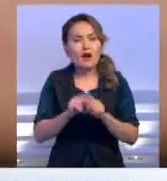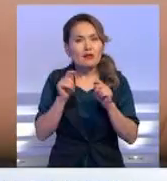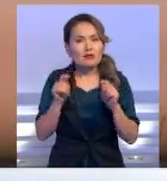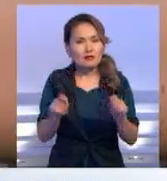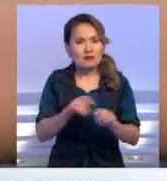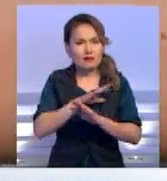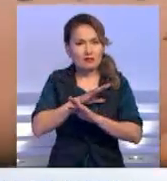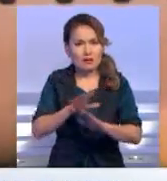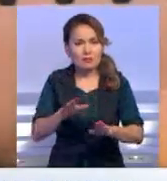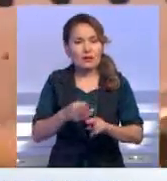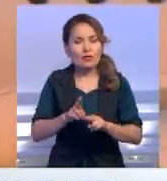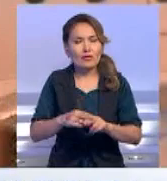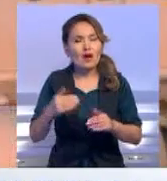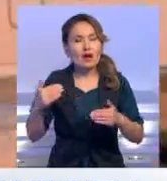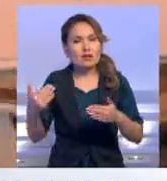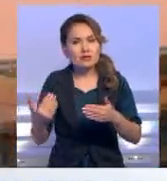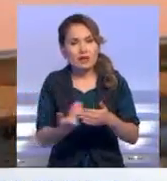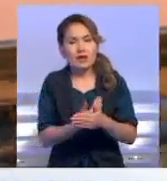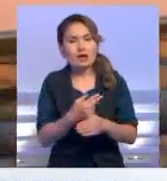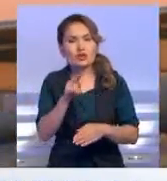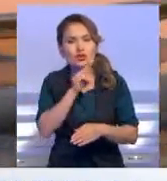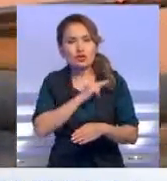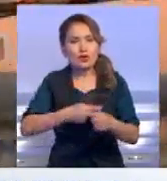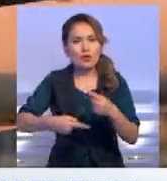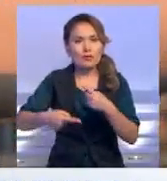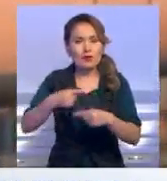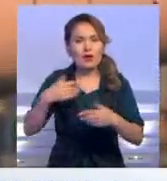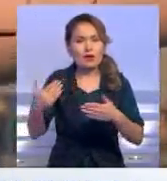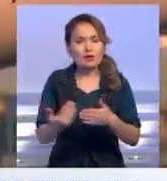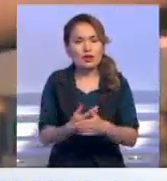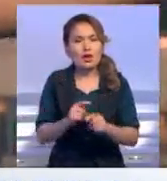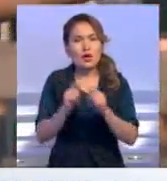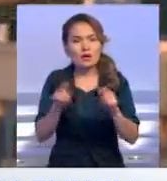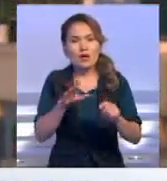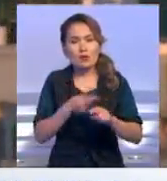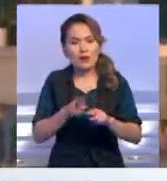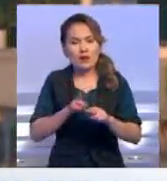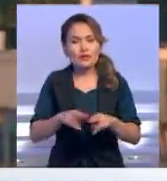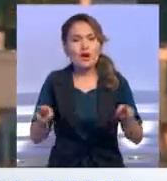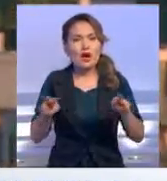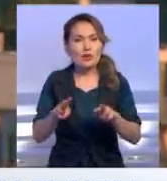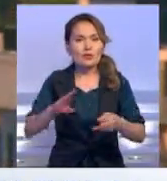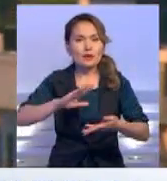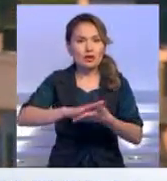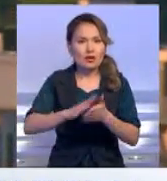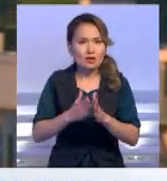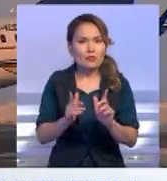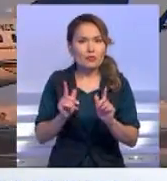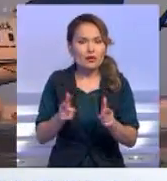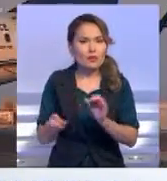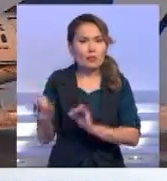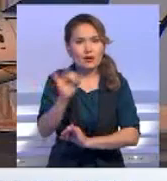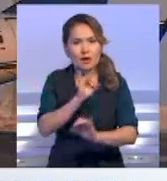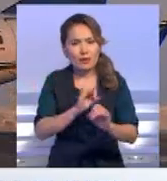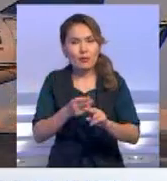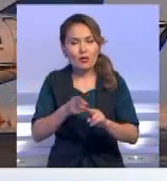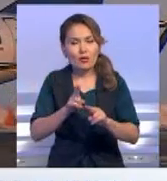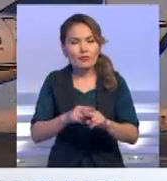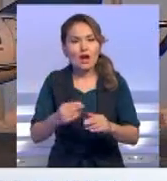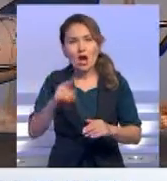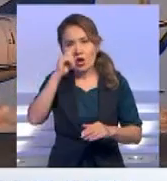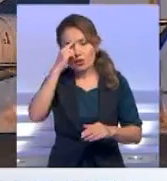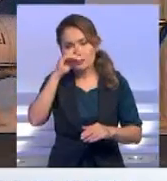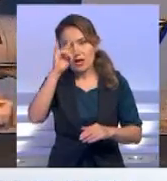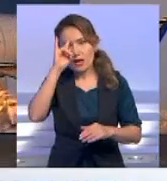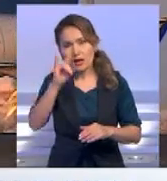Осының салдарынан әуе кемелері паркін толыққанды қолдануға мүмкіндік болмады. Комитет ұзақ уақыт бойы келіссөз жүргізіп, кейбір шектеуді алып тастауға